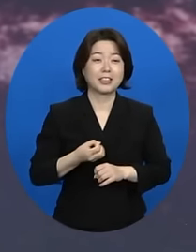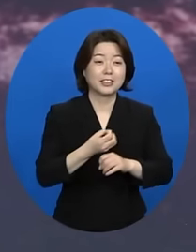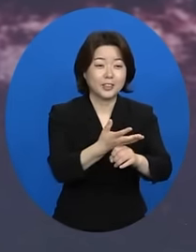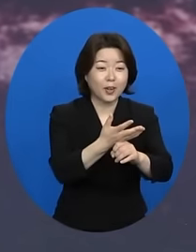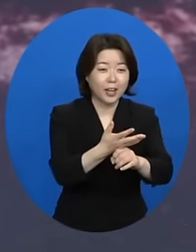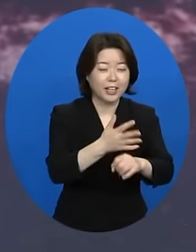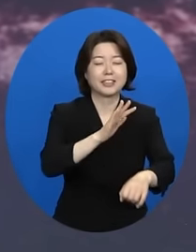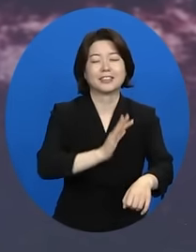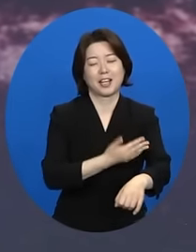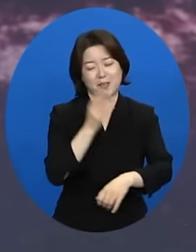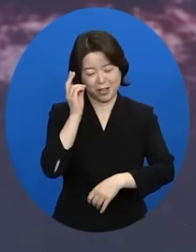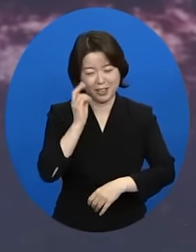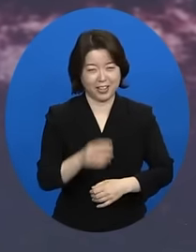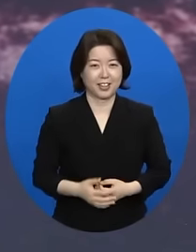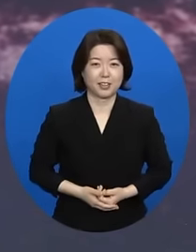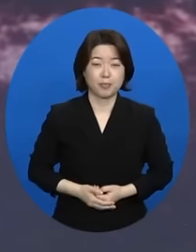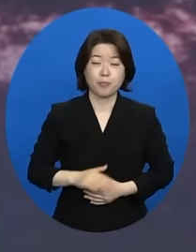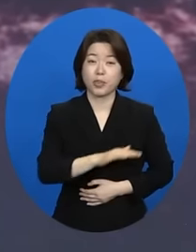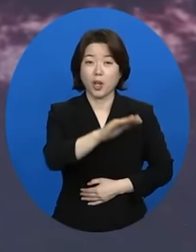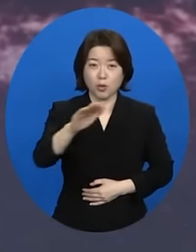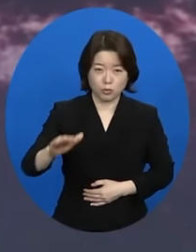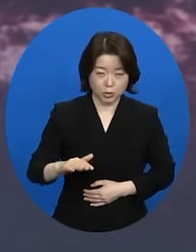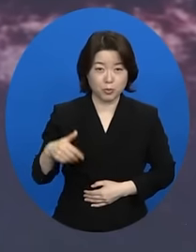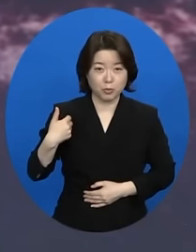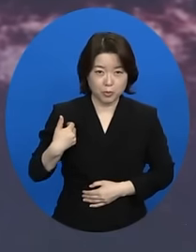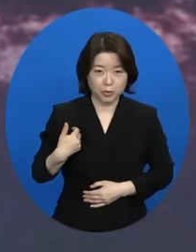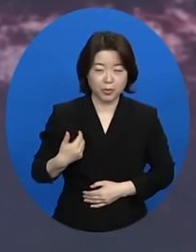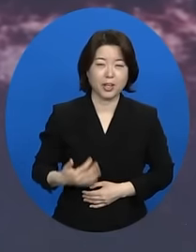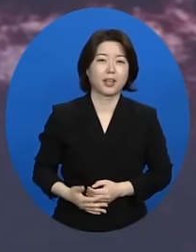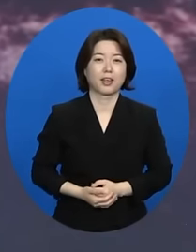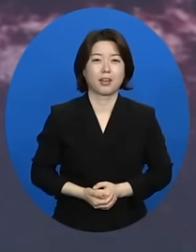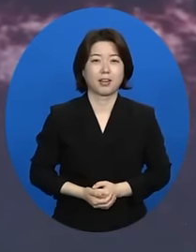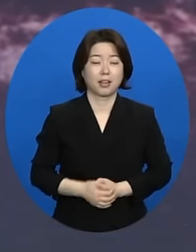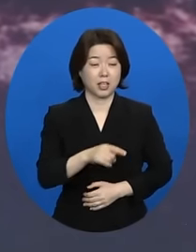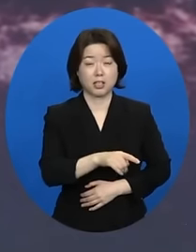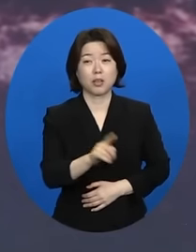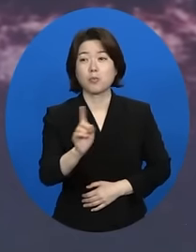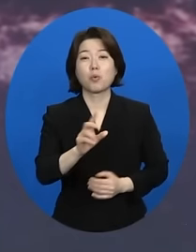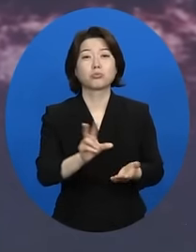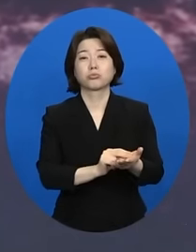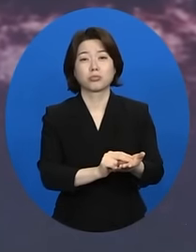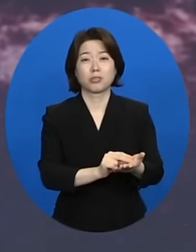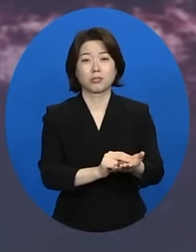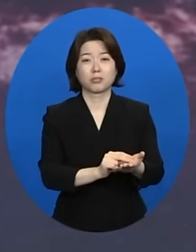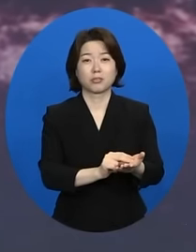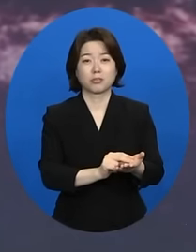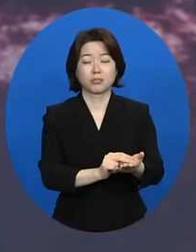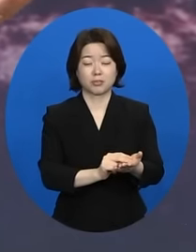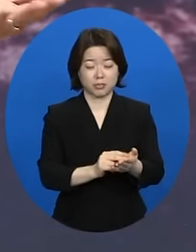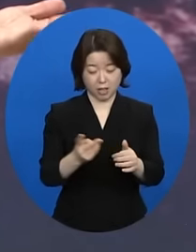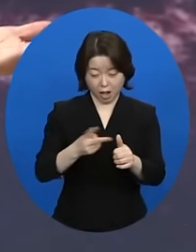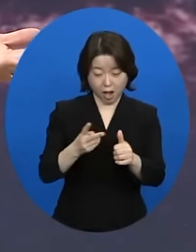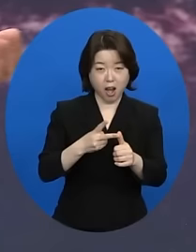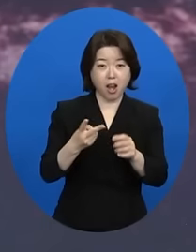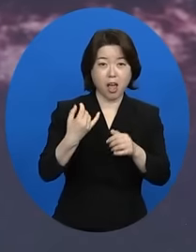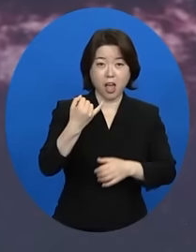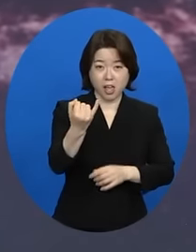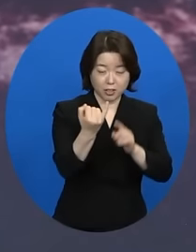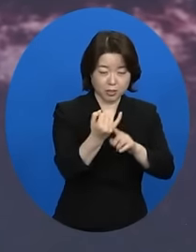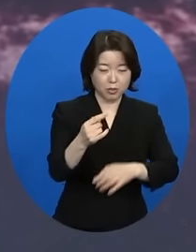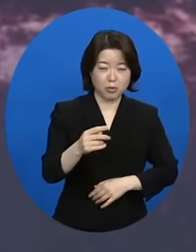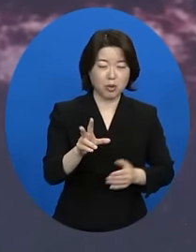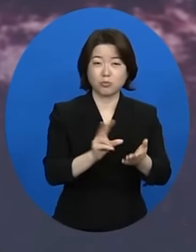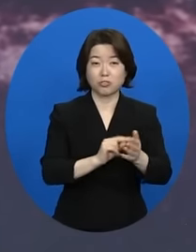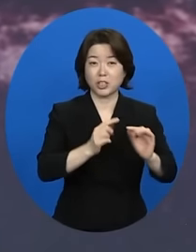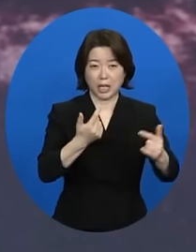잘못인 것 같아요. 어쨌든 우리도 모르게 이게 뭐 문제야. 라헬도 마찬가지. 아, 이게 뭐 문제야.